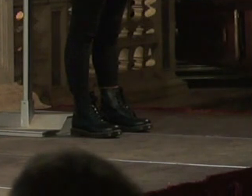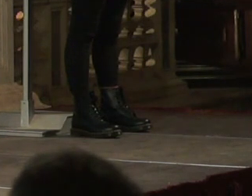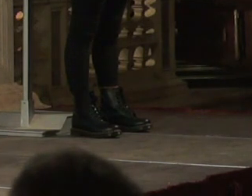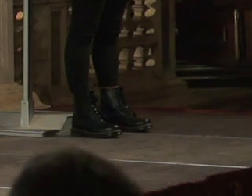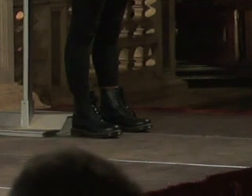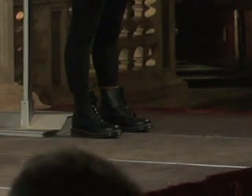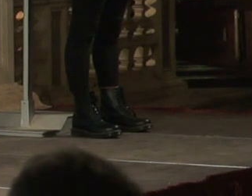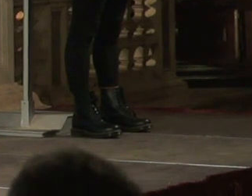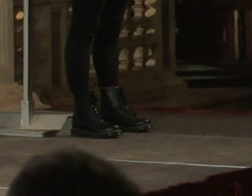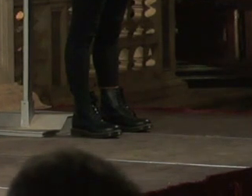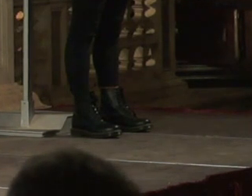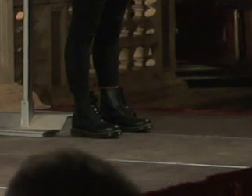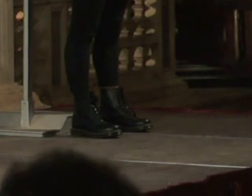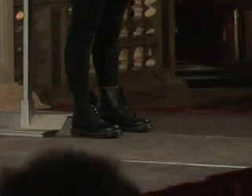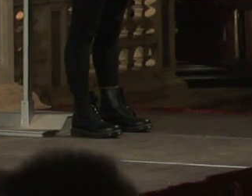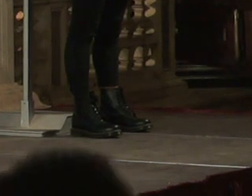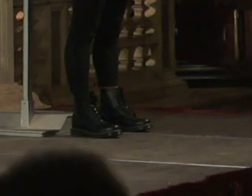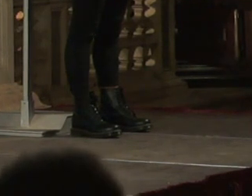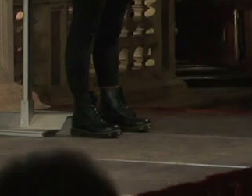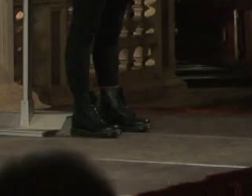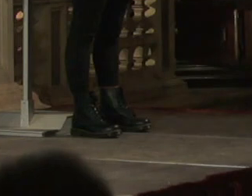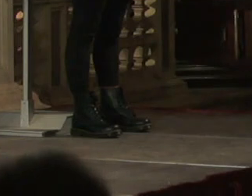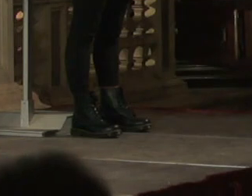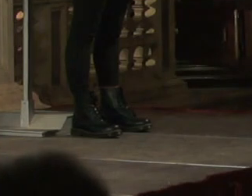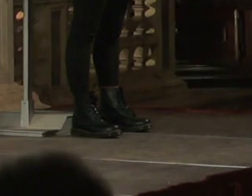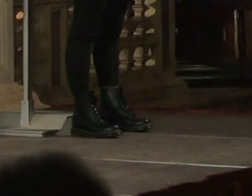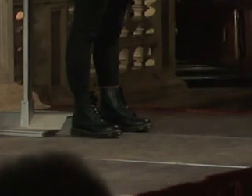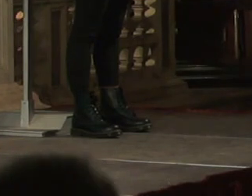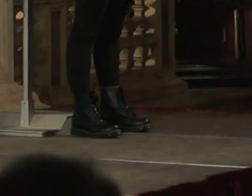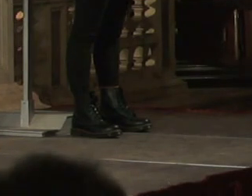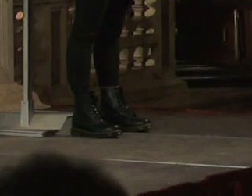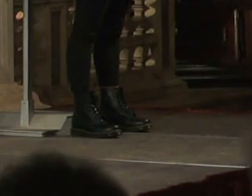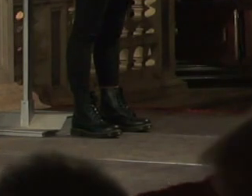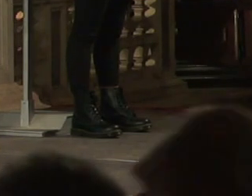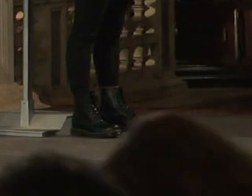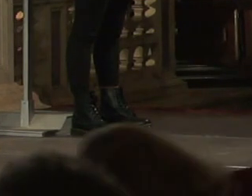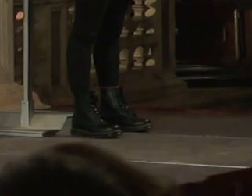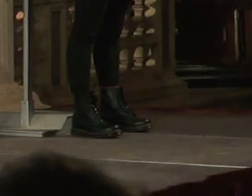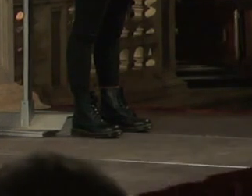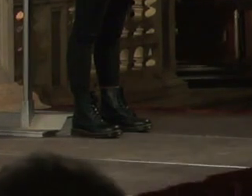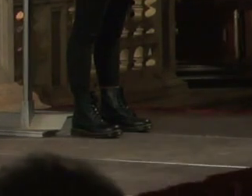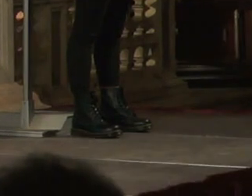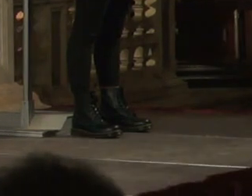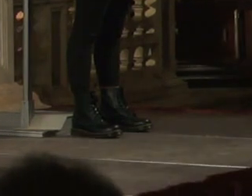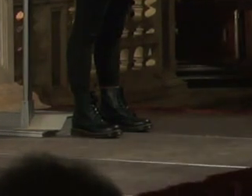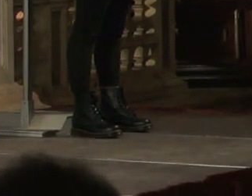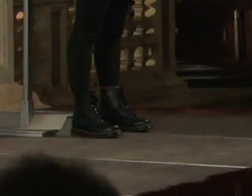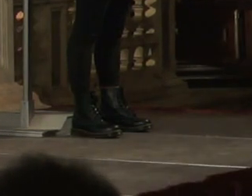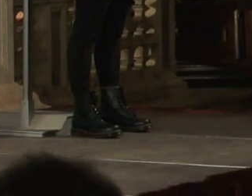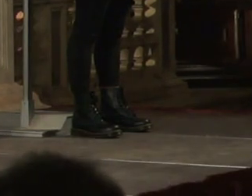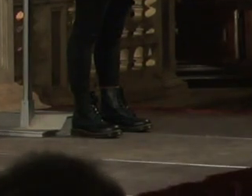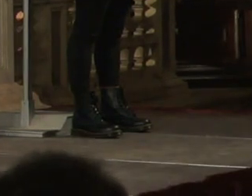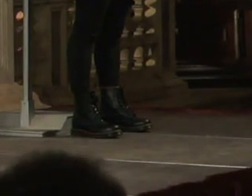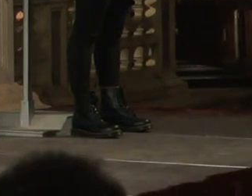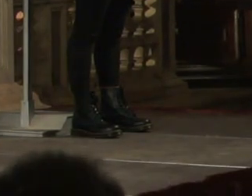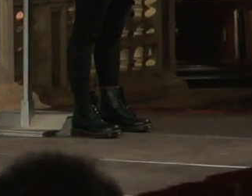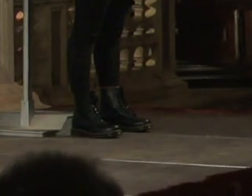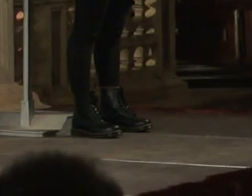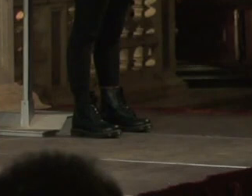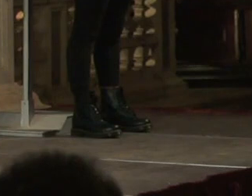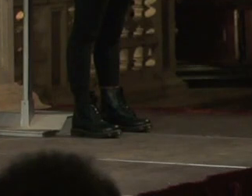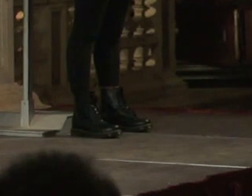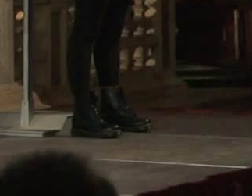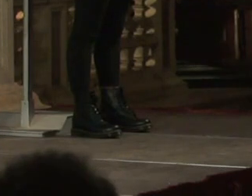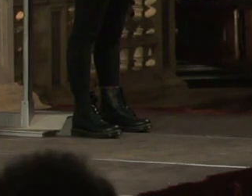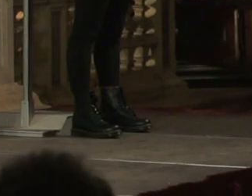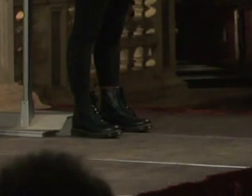E Shaul Bassi, che nel 2008 ha fondato Incroci di Civiltà e che mi ha voluto con lui dal 2009, e gli sono gratissimo di